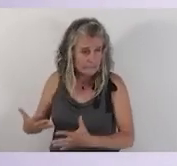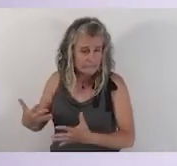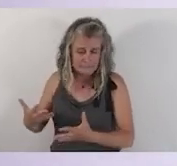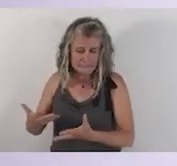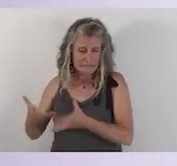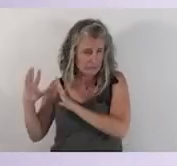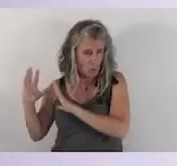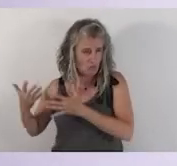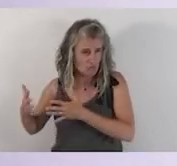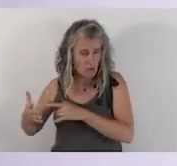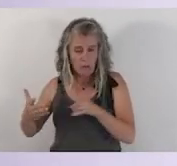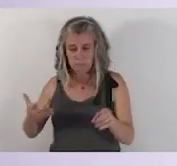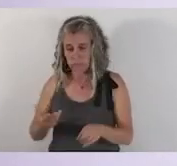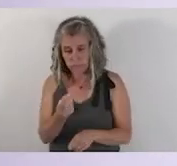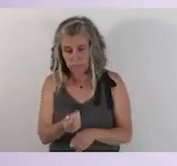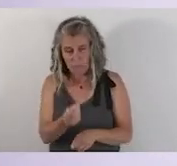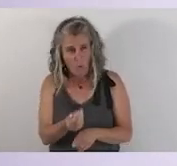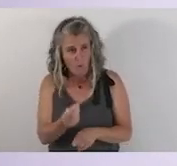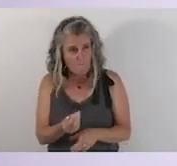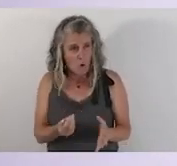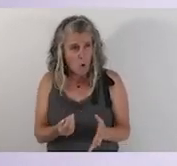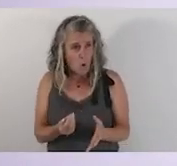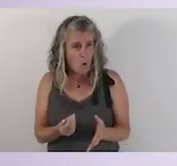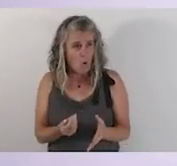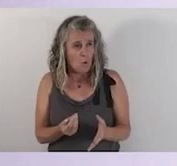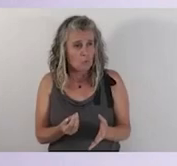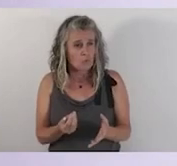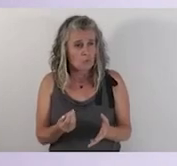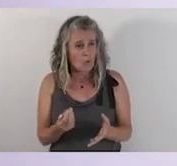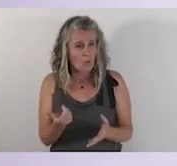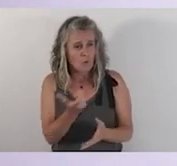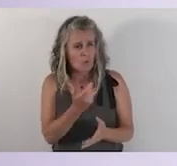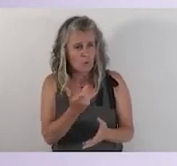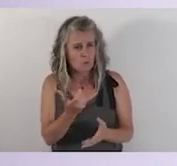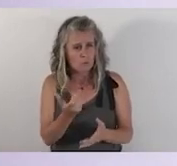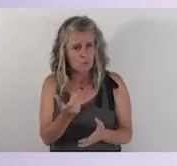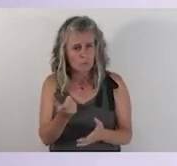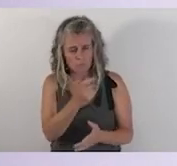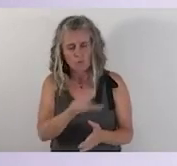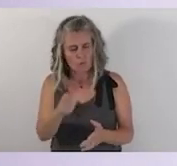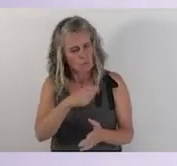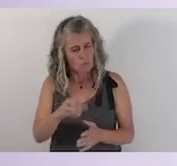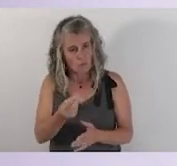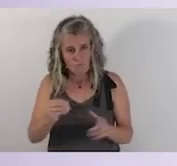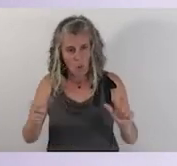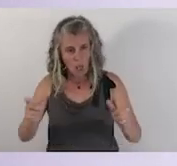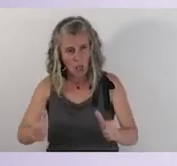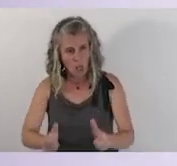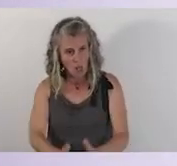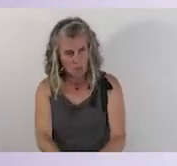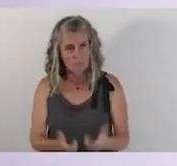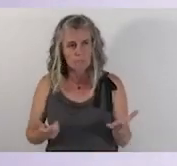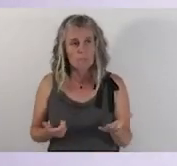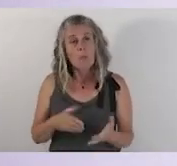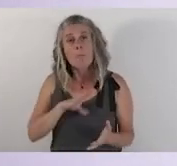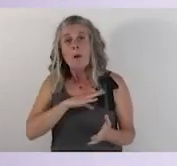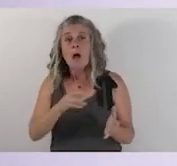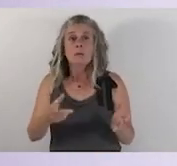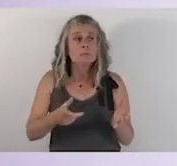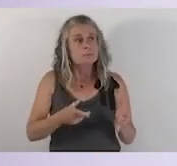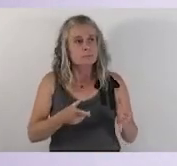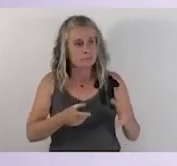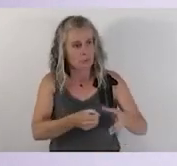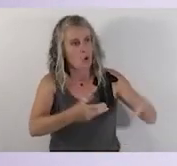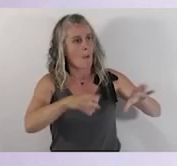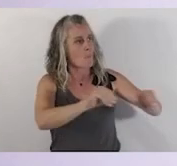enfants scolarisés en moins dans le 7e arrondissement. C'est dû au vieillissement de la population, à une certaine baisse démographique et évidemment à la difficulté